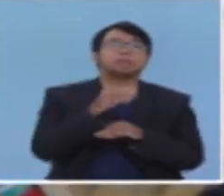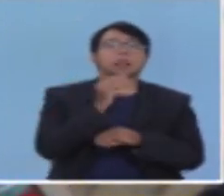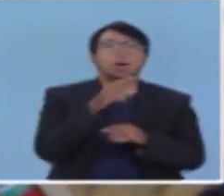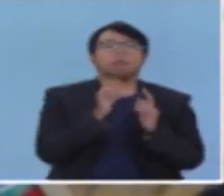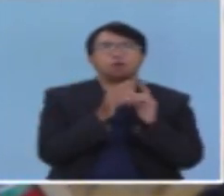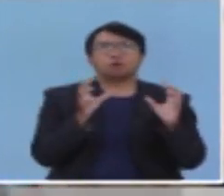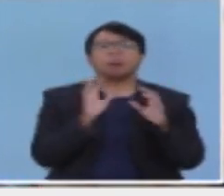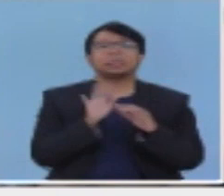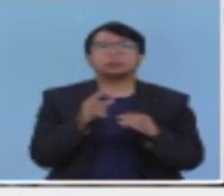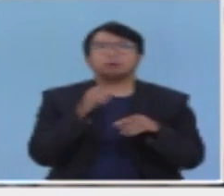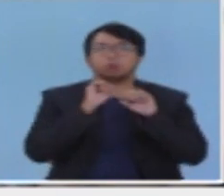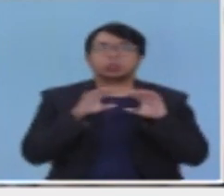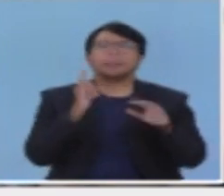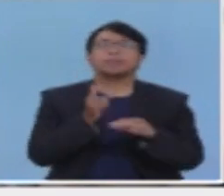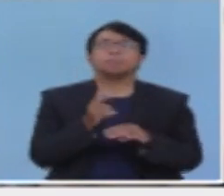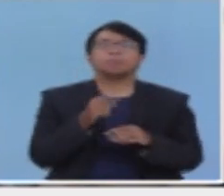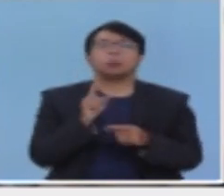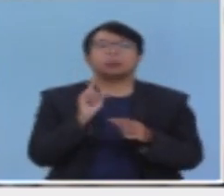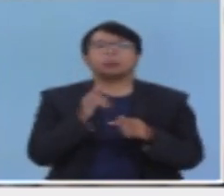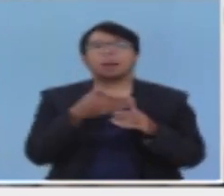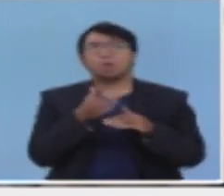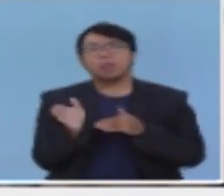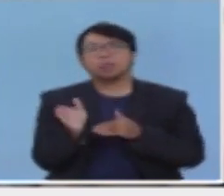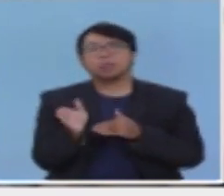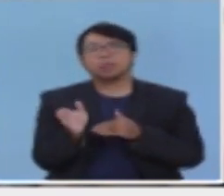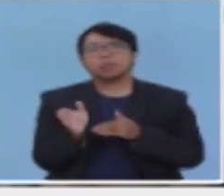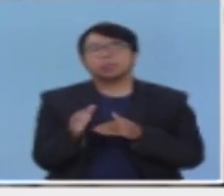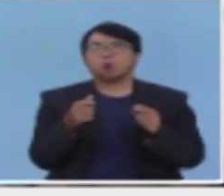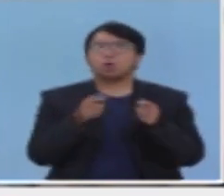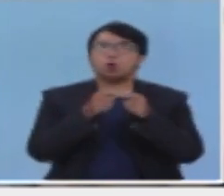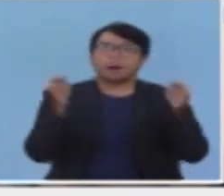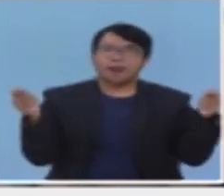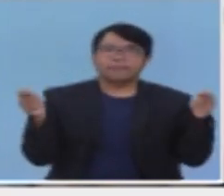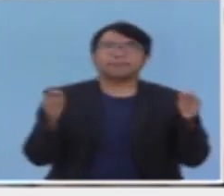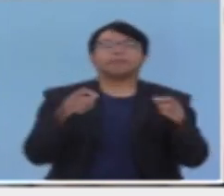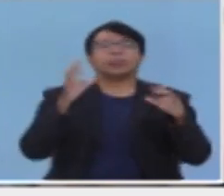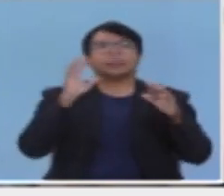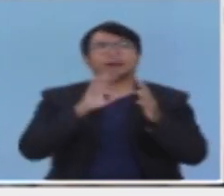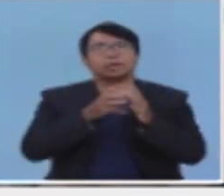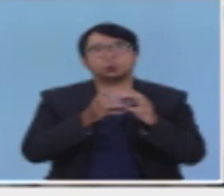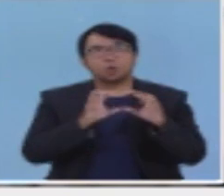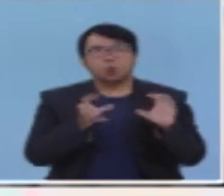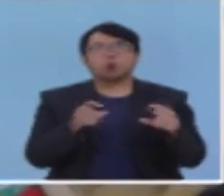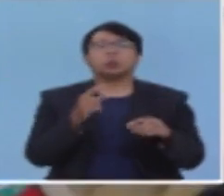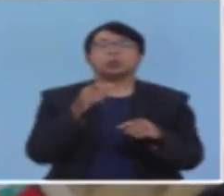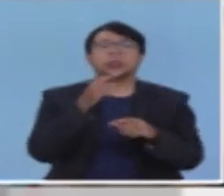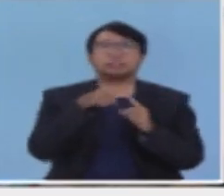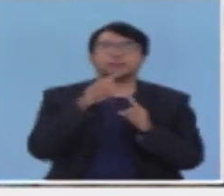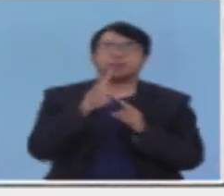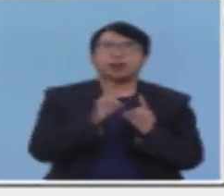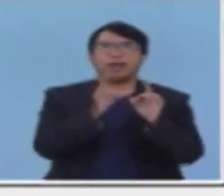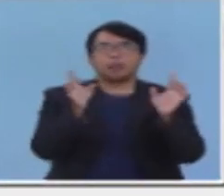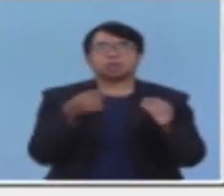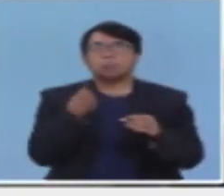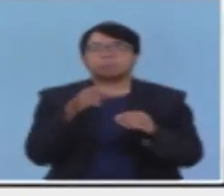melalui media cetak maupun media online. Kemudian juga melalui televisi ya, tentu seperti program seperti sekarang kita sampaikan